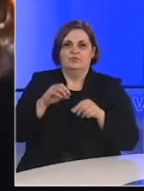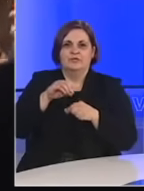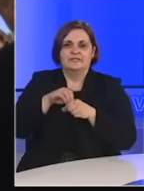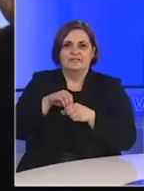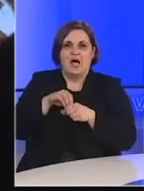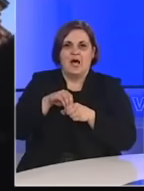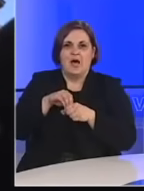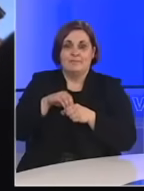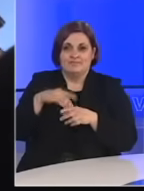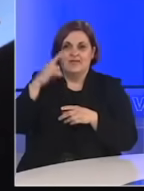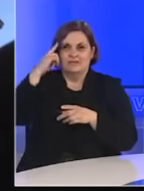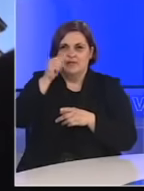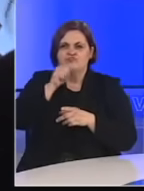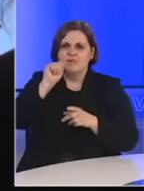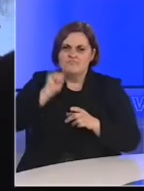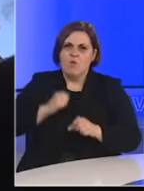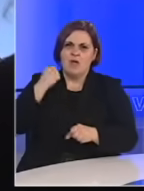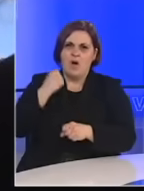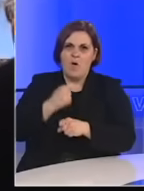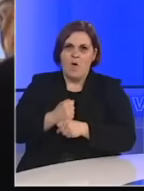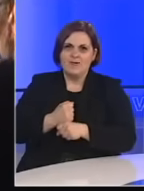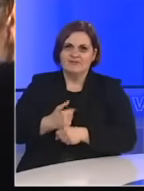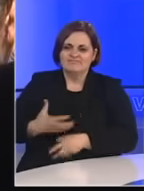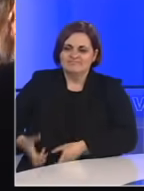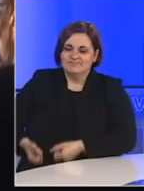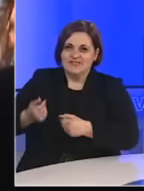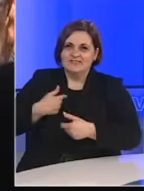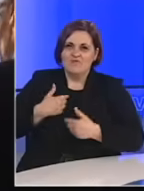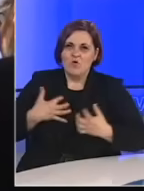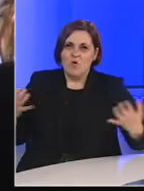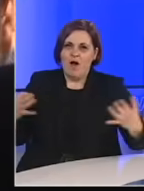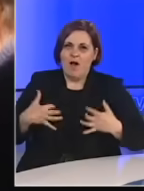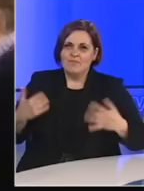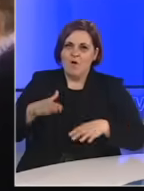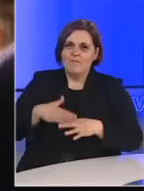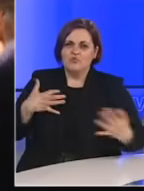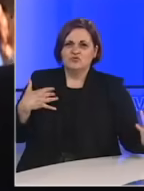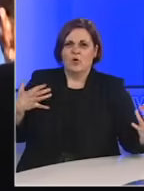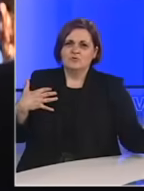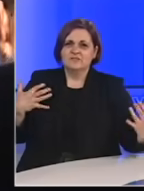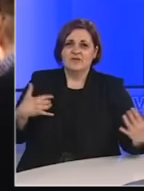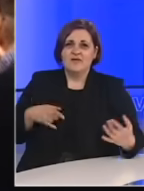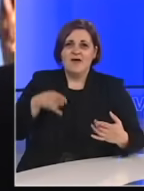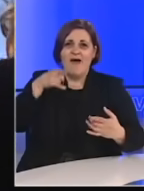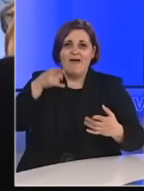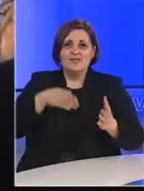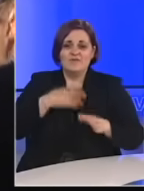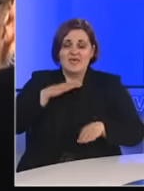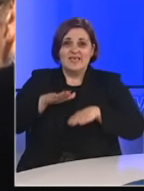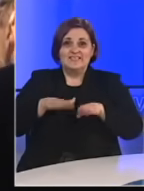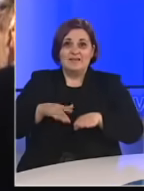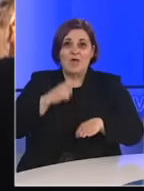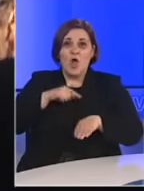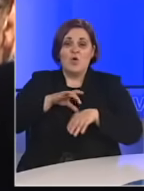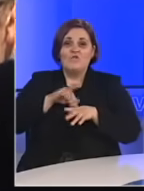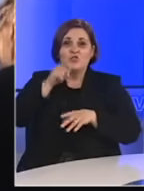Brooklynu. Znao je šta mora učiniti. Izvadio je svoju harmoniku i počeo je svirati. Njegova pozornica su stepenice koje